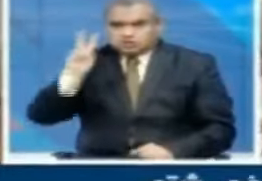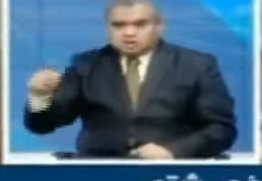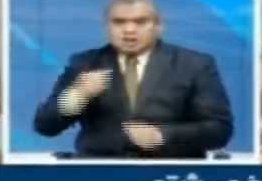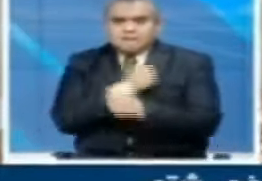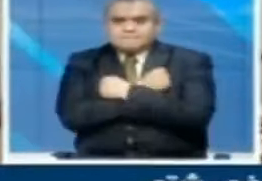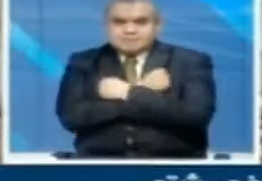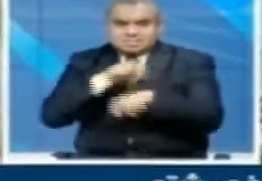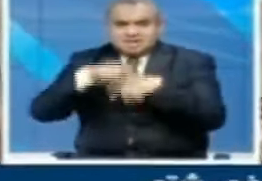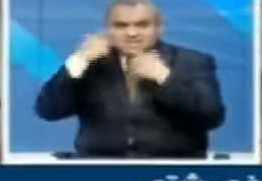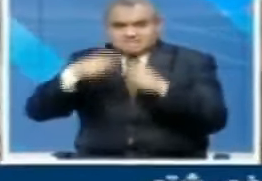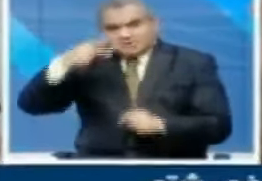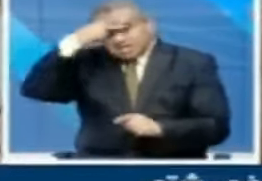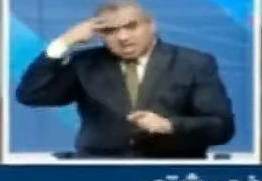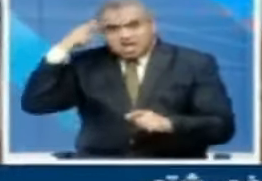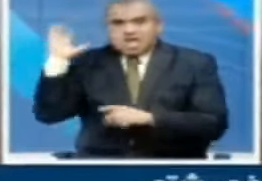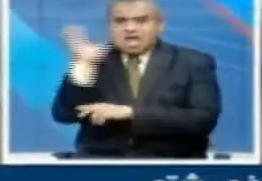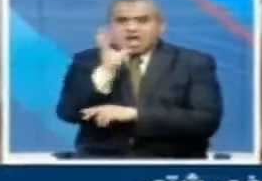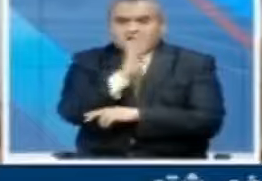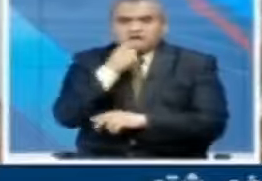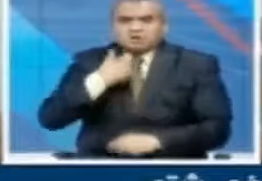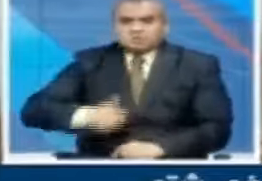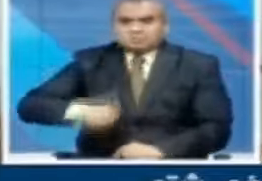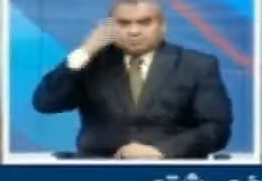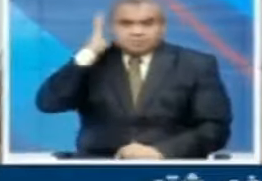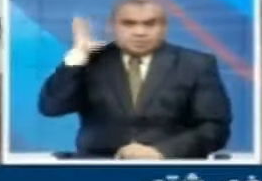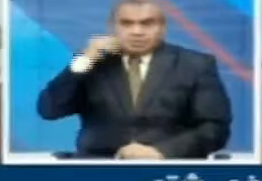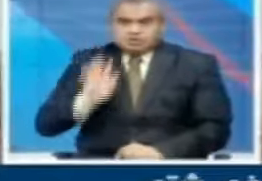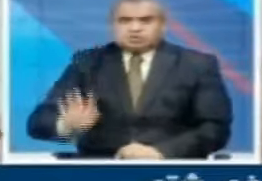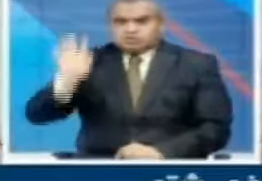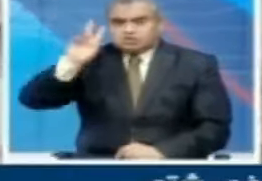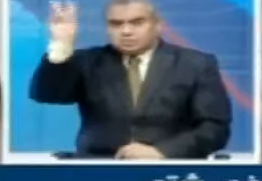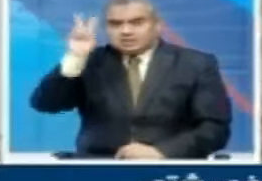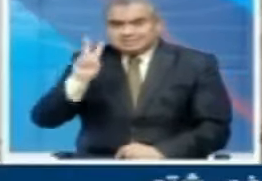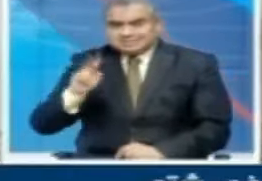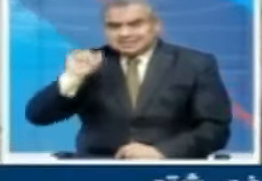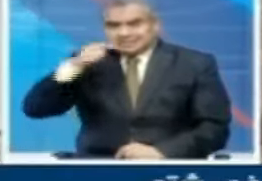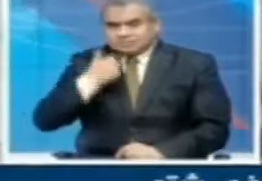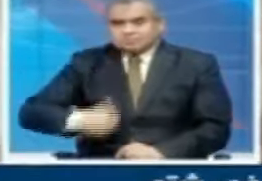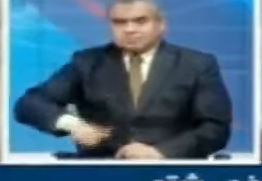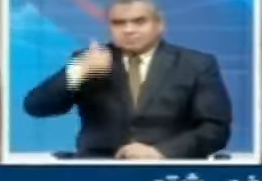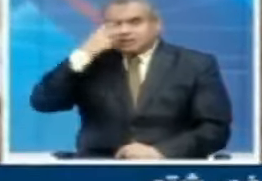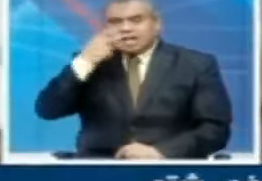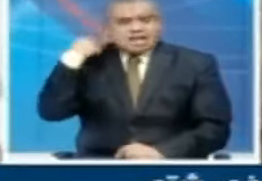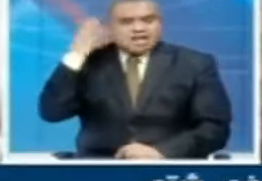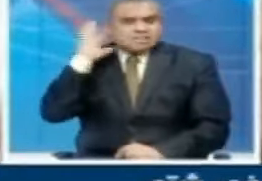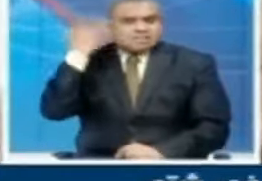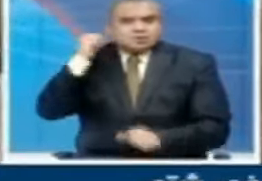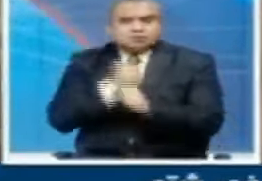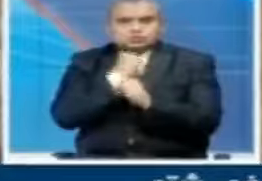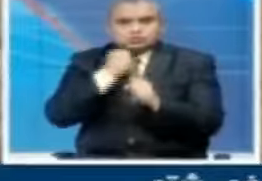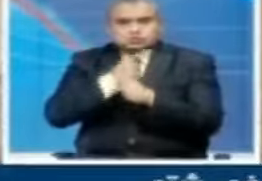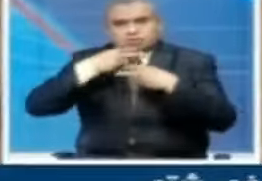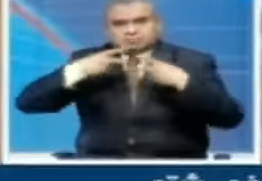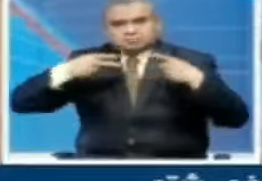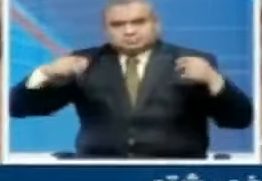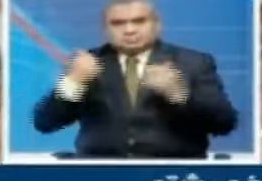السيناوي بالعريش، حيث تنفرد محافظة شمال سيناء عن باقي المحافظات بالموروث التراثي الكبير في شتى